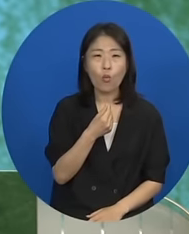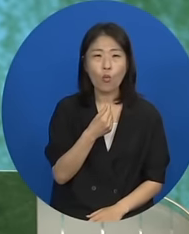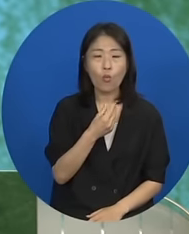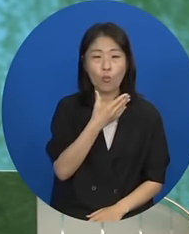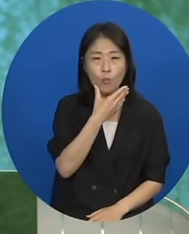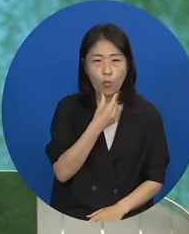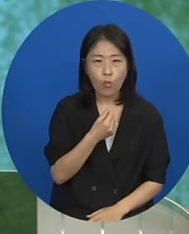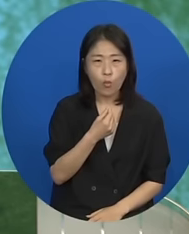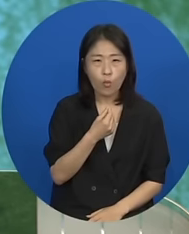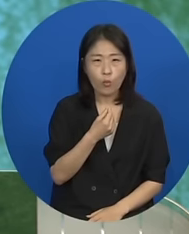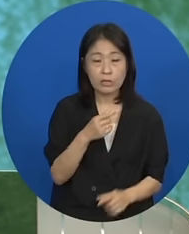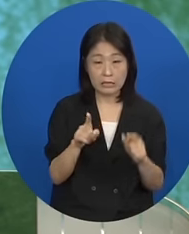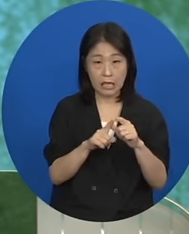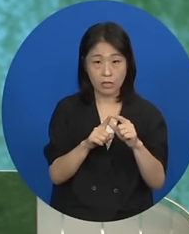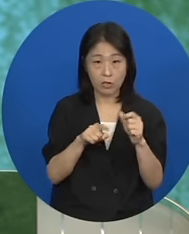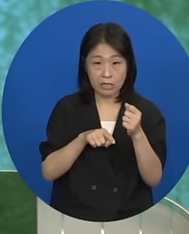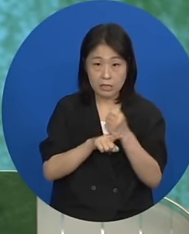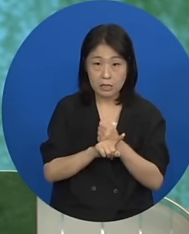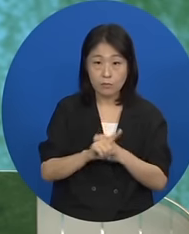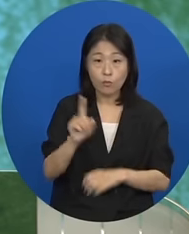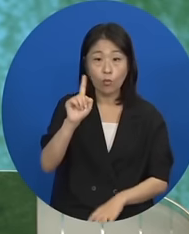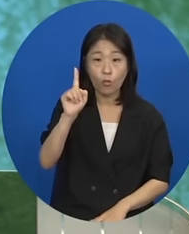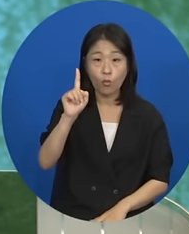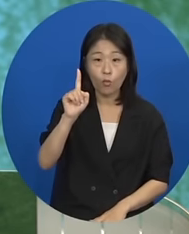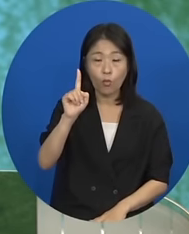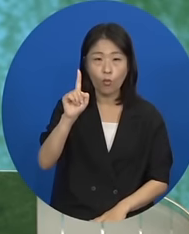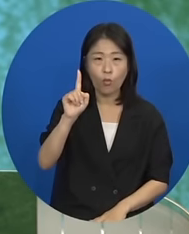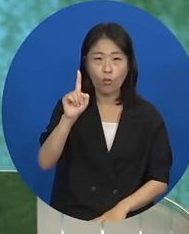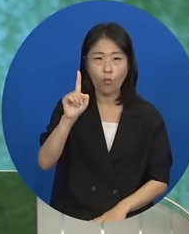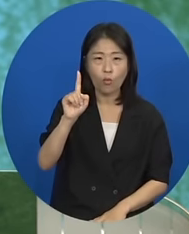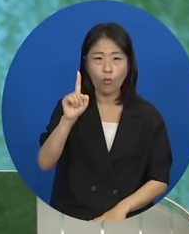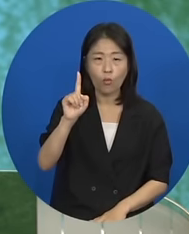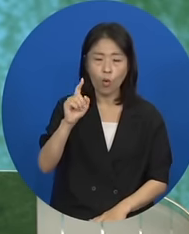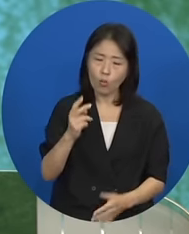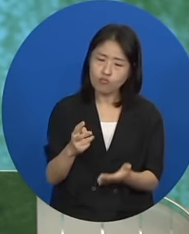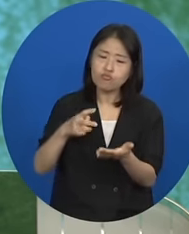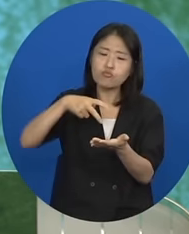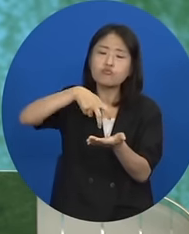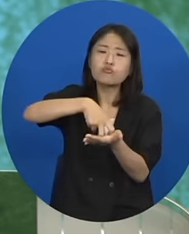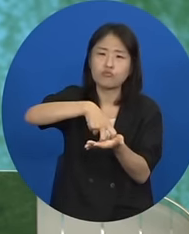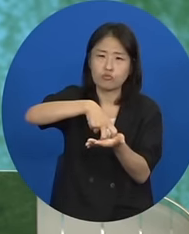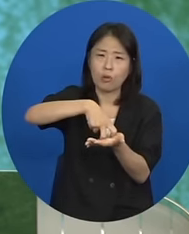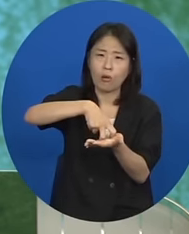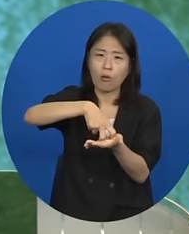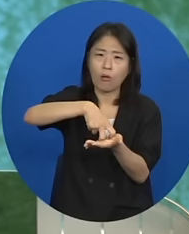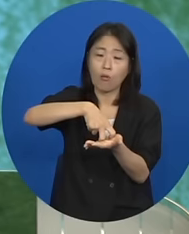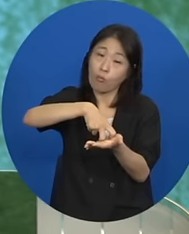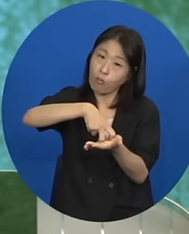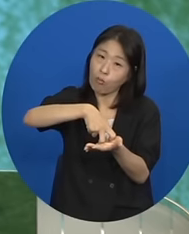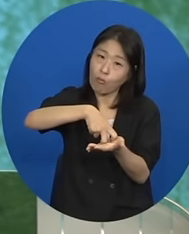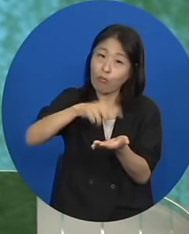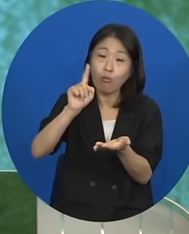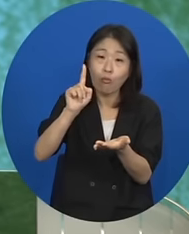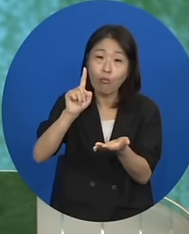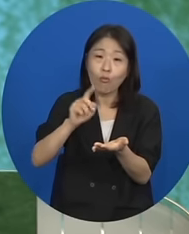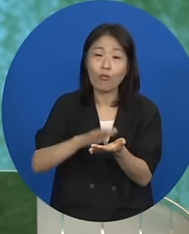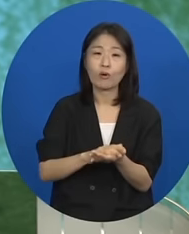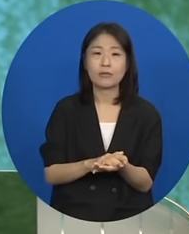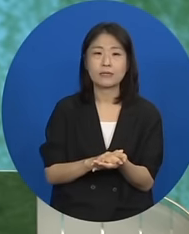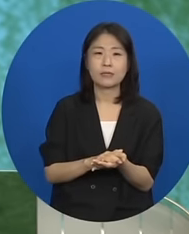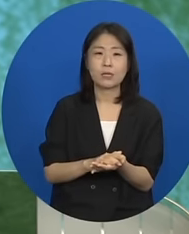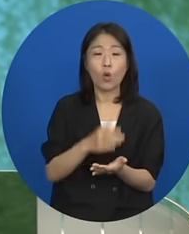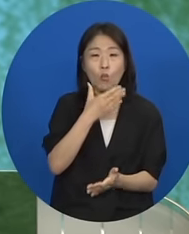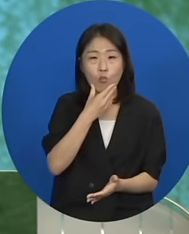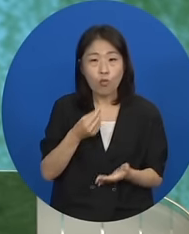의미가 무엇이냐면 무릎을 꿇 합니다 굉장히 의외죠 복을 주다 복에 대한 의미에서